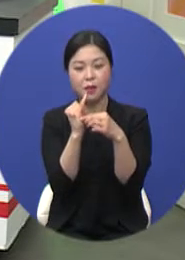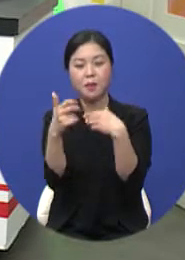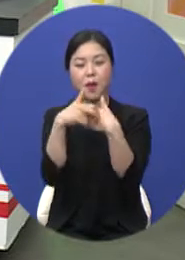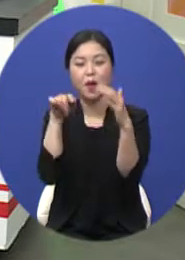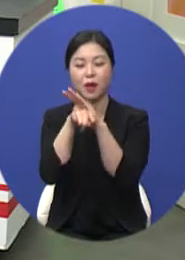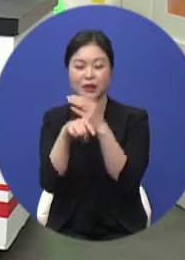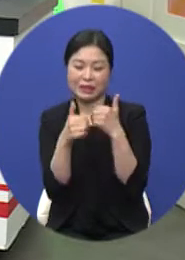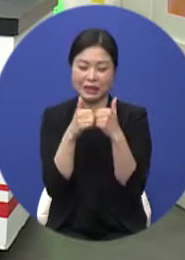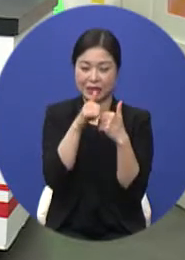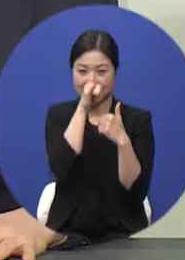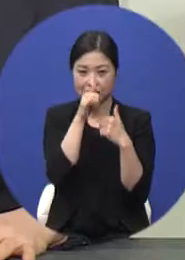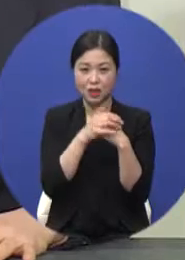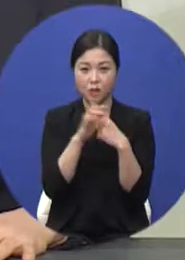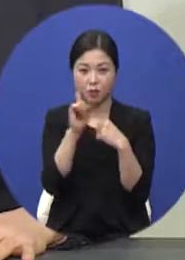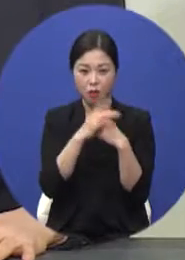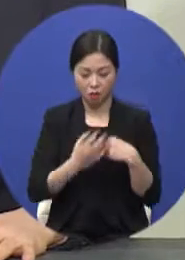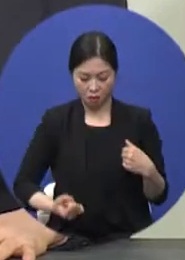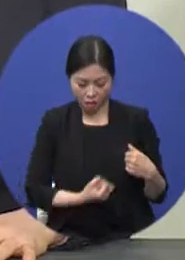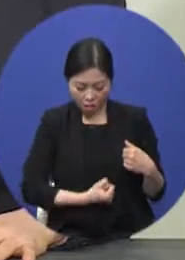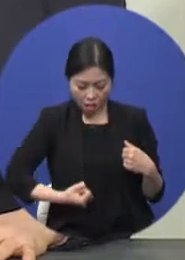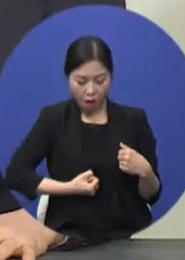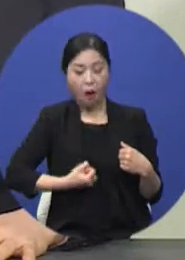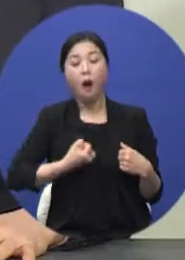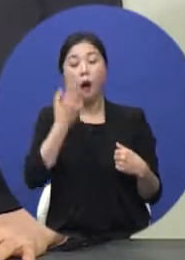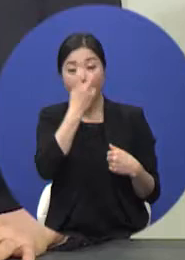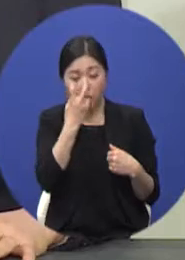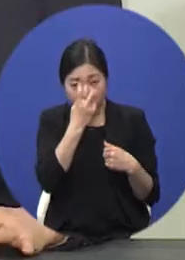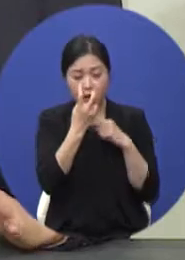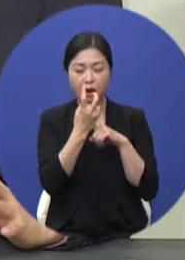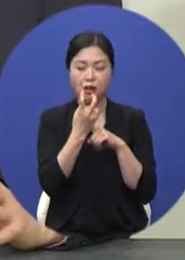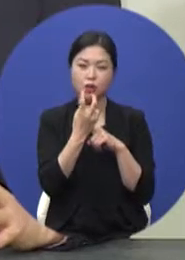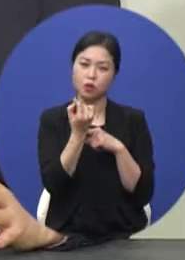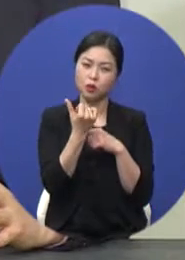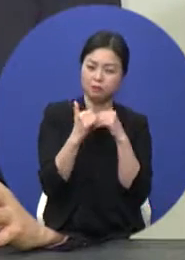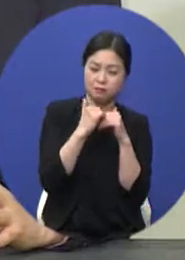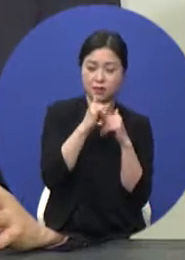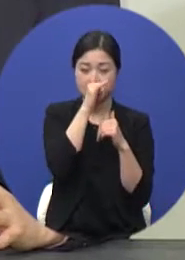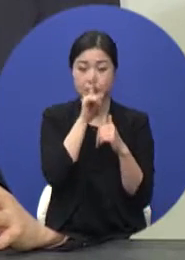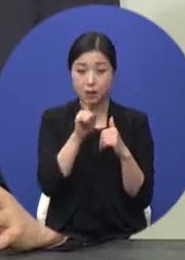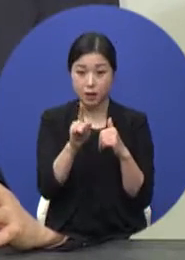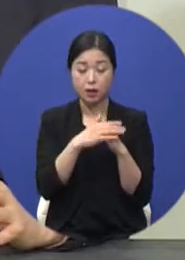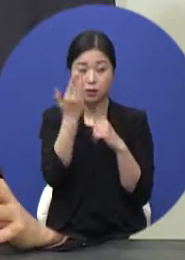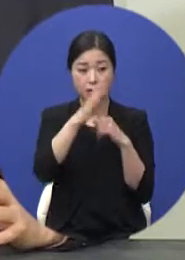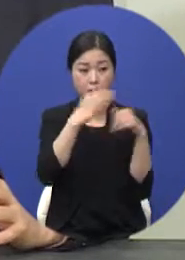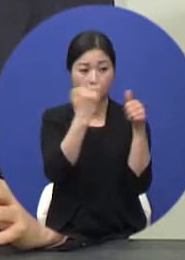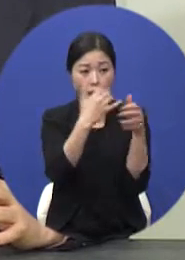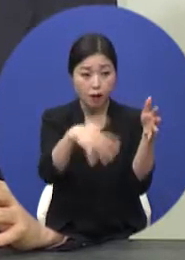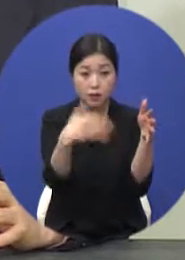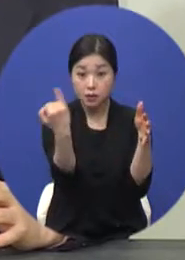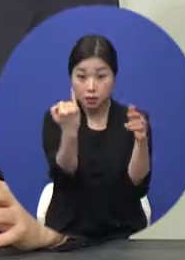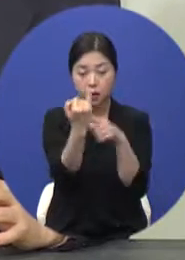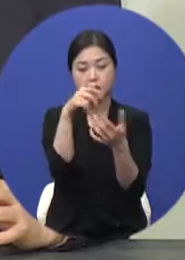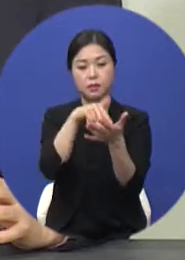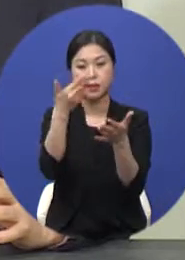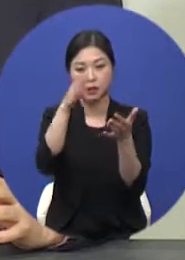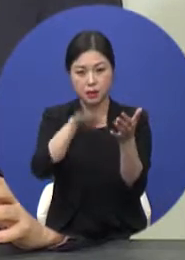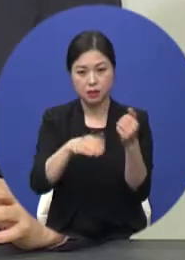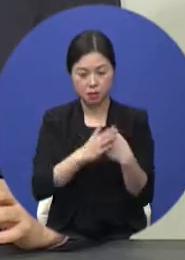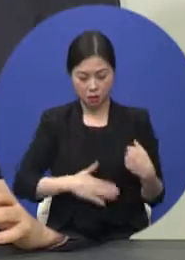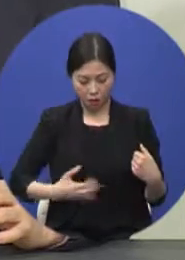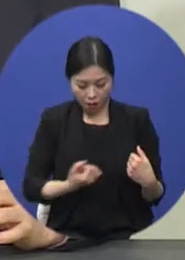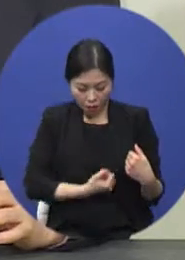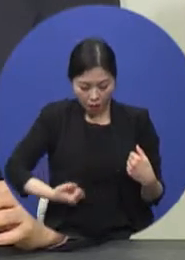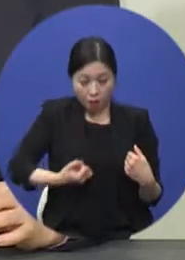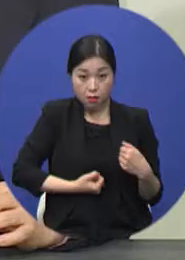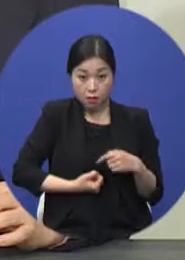일단 어쨌든 미혼 여성이라 하더라도 이제 어떤 그 초음파를 통해 갖고 어느 정도 그 구조적으로 그 이상 그 혹 같은